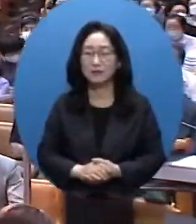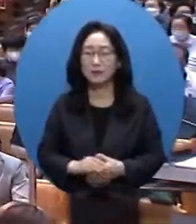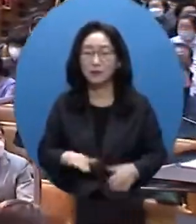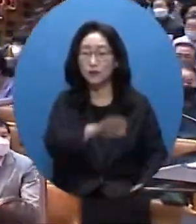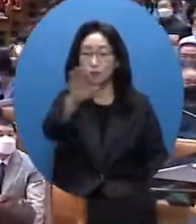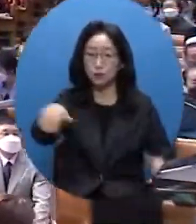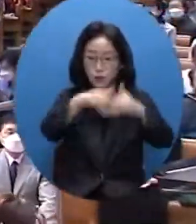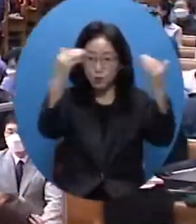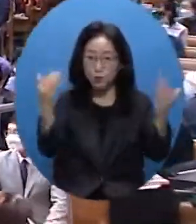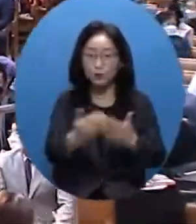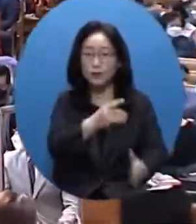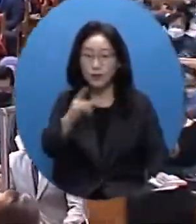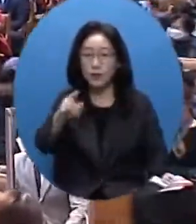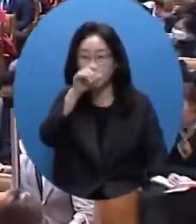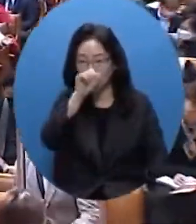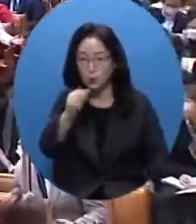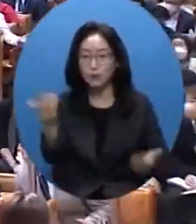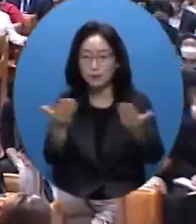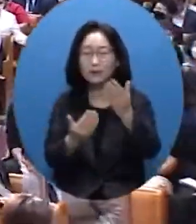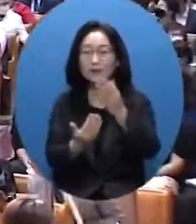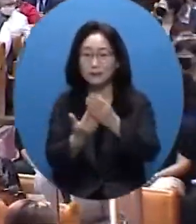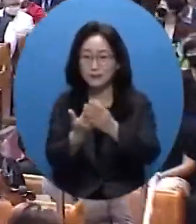우리 모두에게 좋은 일이 일어납니다